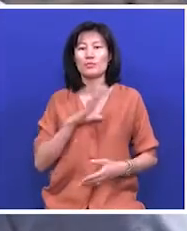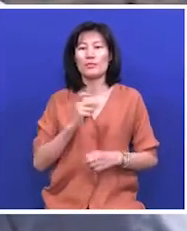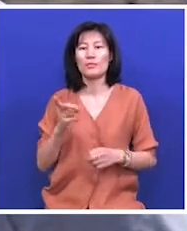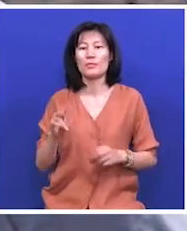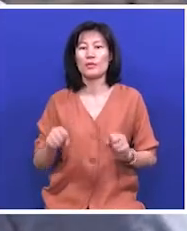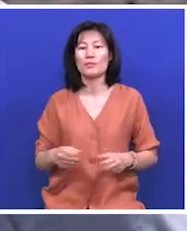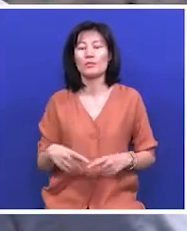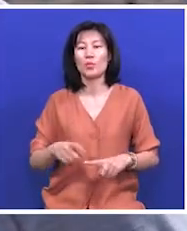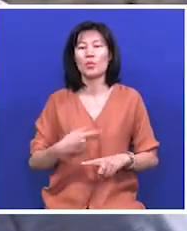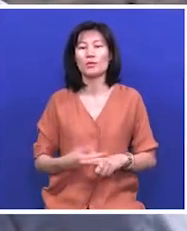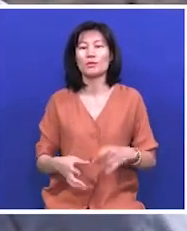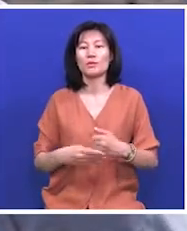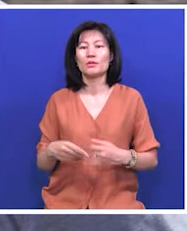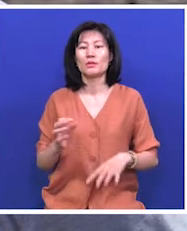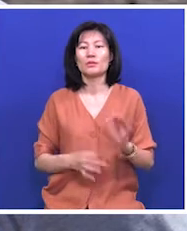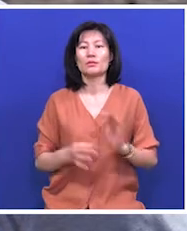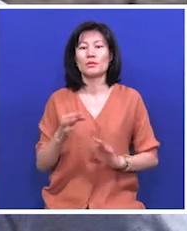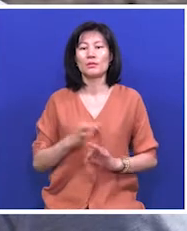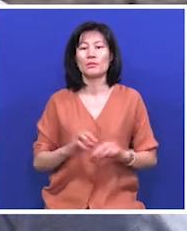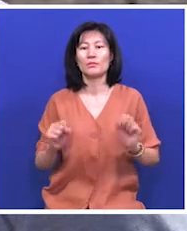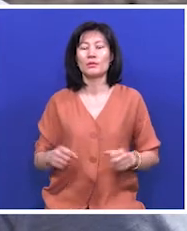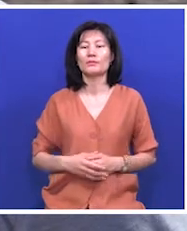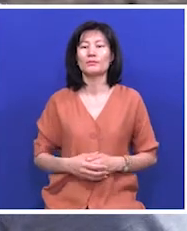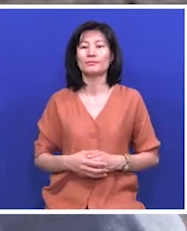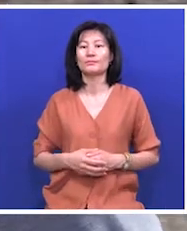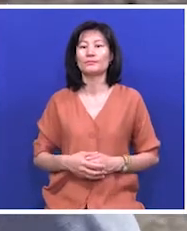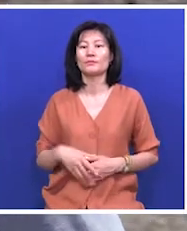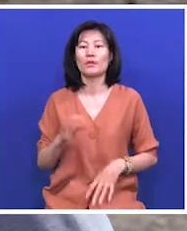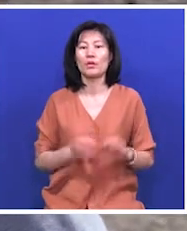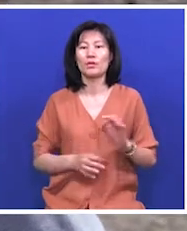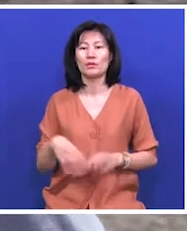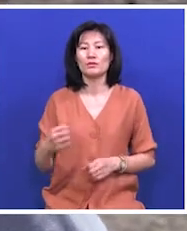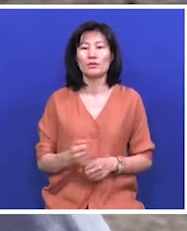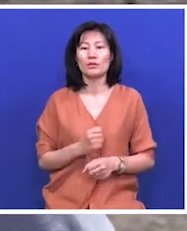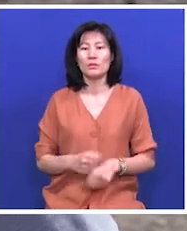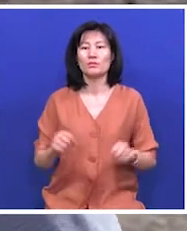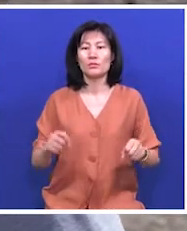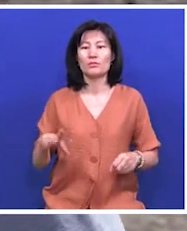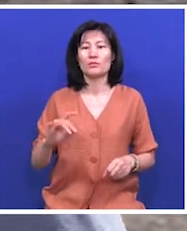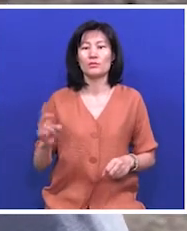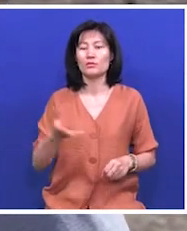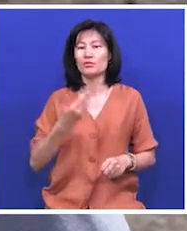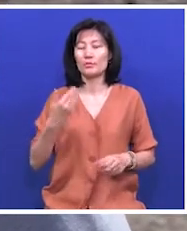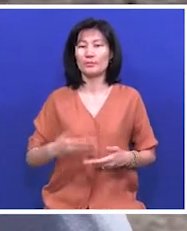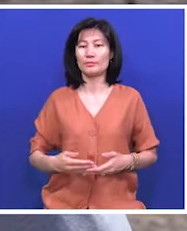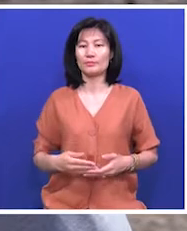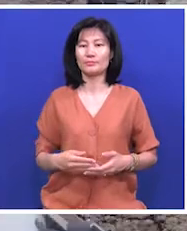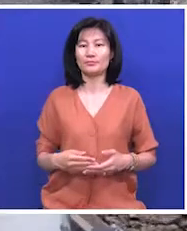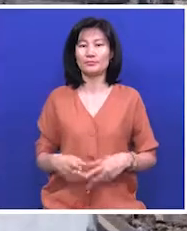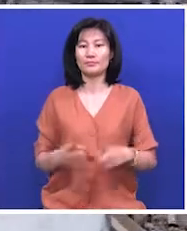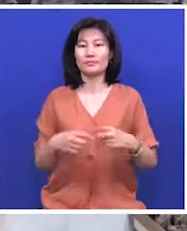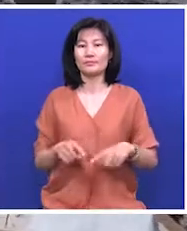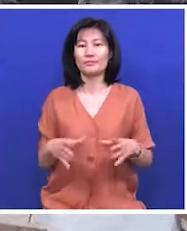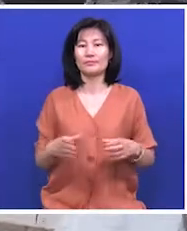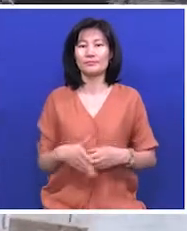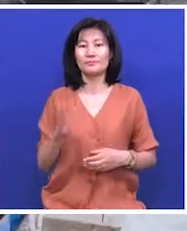тасқынына байланысты осы жерде құрылыс нысандарын берген, осы жерде құрылыс жасап жатырмыз. Ешқандай материалдан задержка болып жатқан